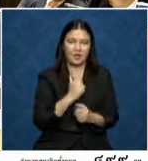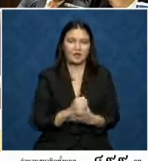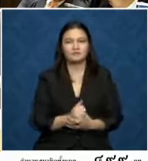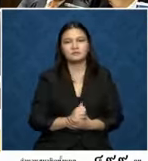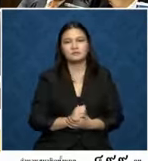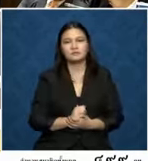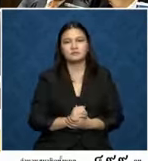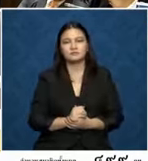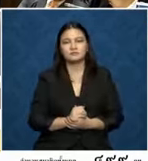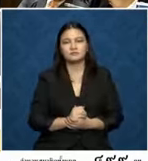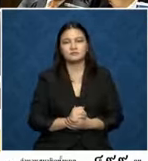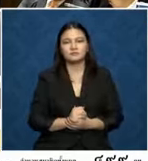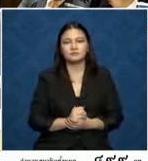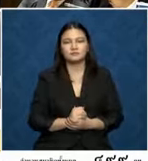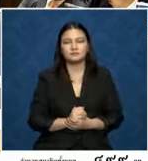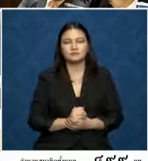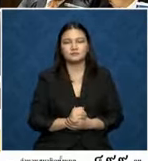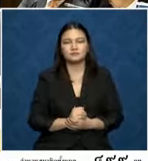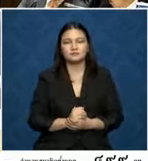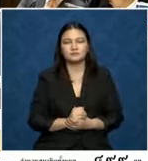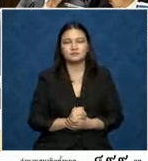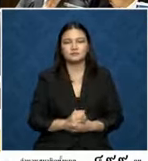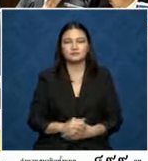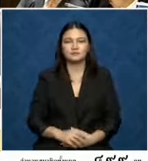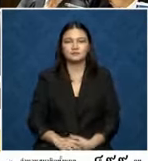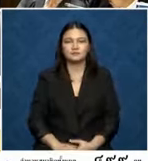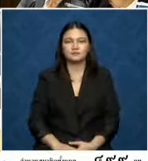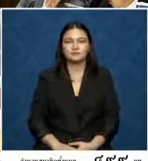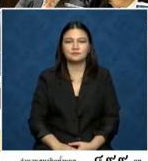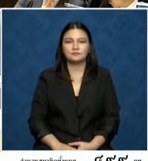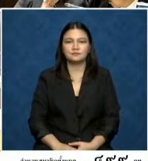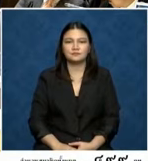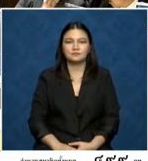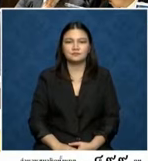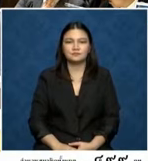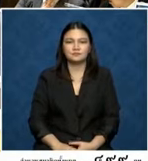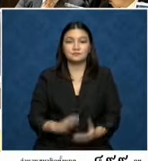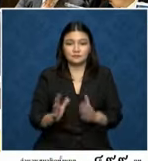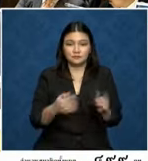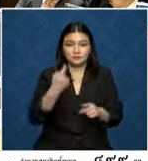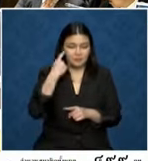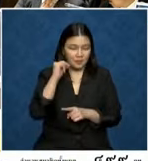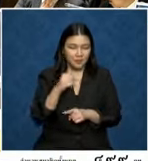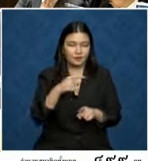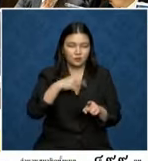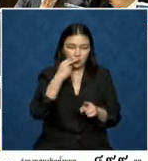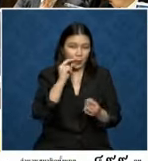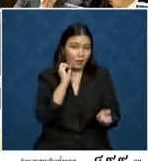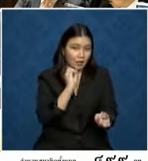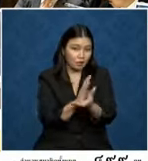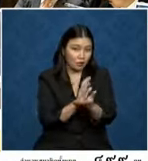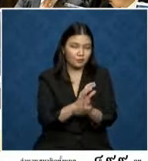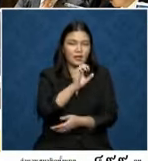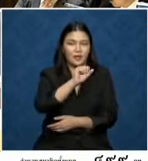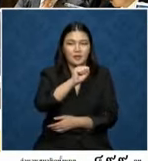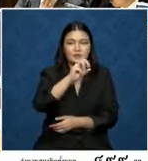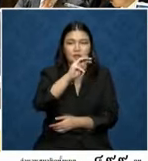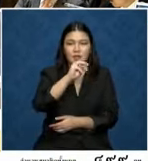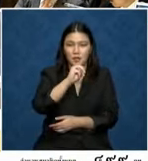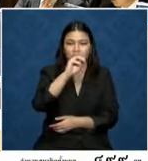2534นี้อาจส่งผลกระทบต่อภาคธุรกิจ SME ธุรกิจขน